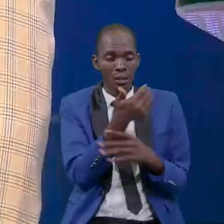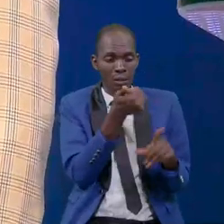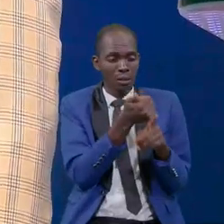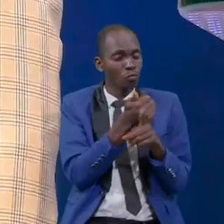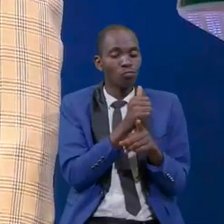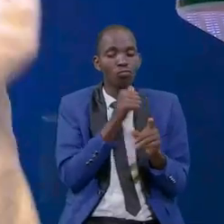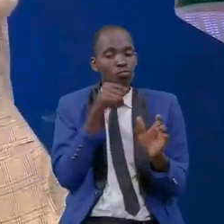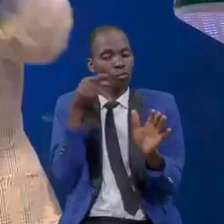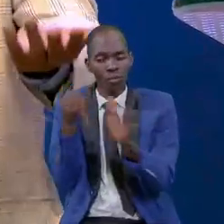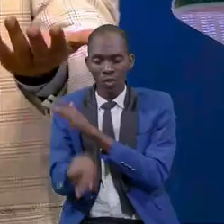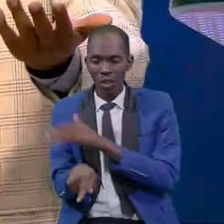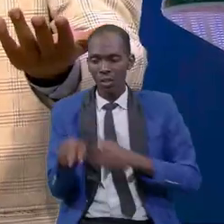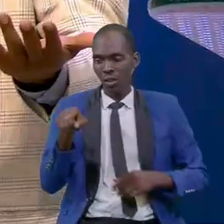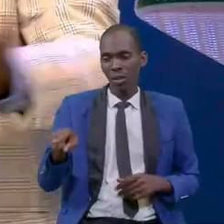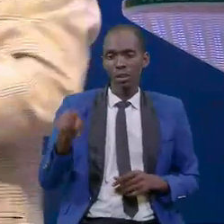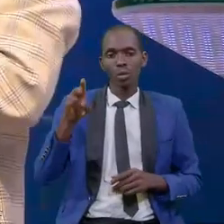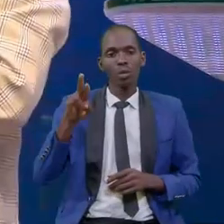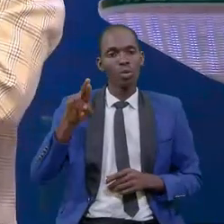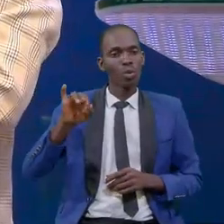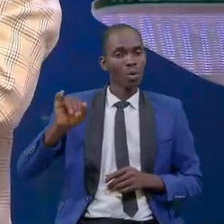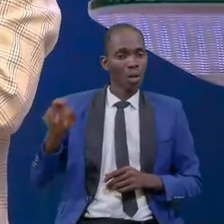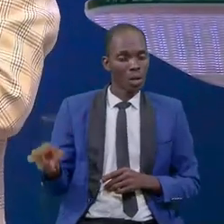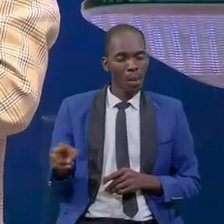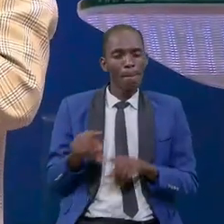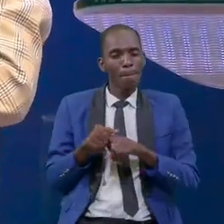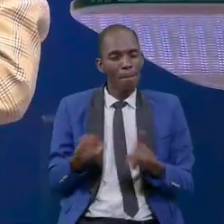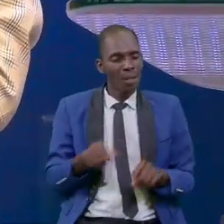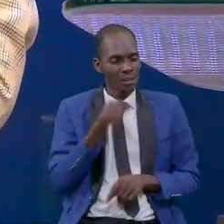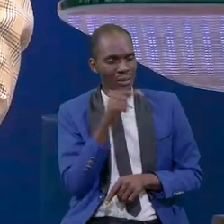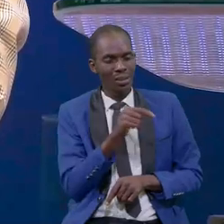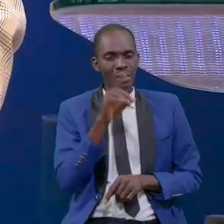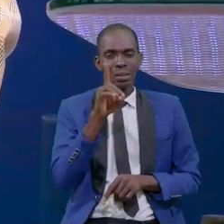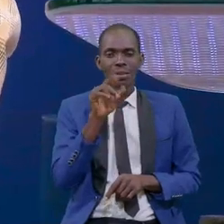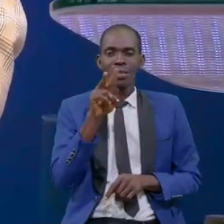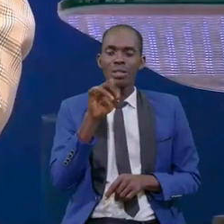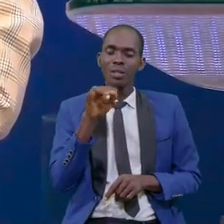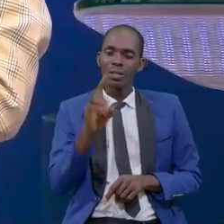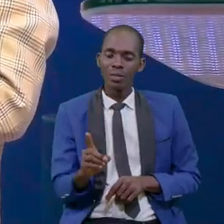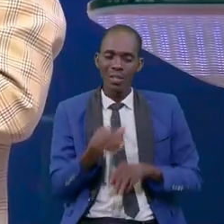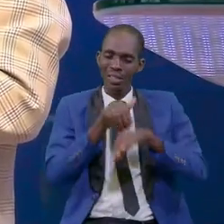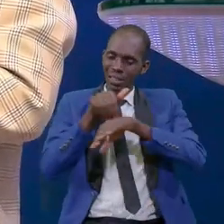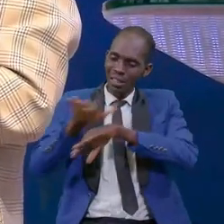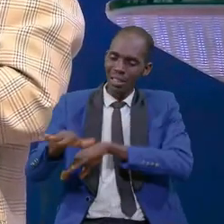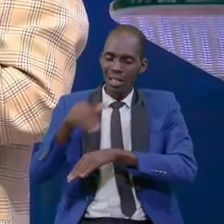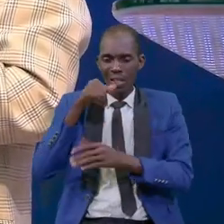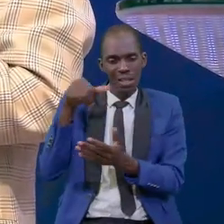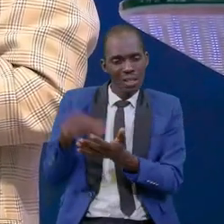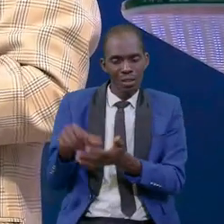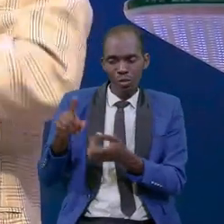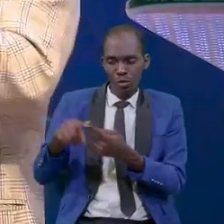lettre écrite par lui-même. Et Uri, voyant David qui